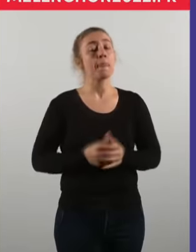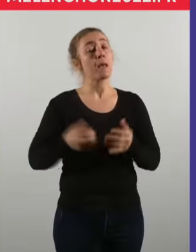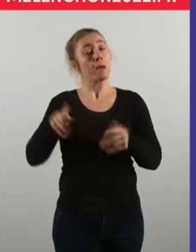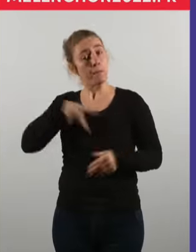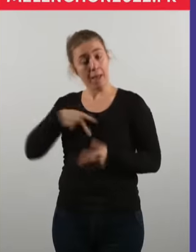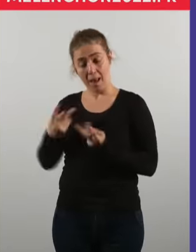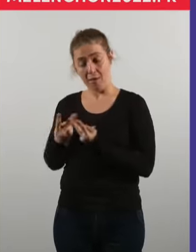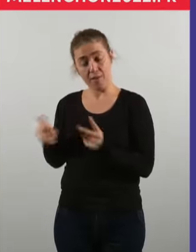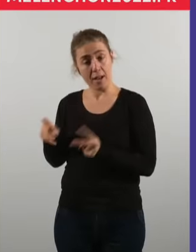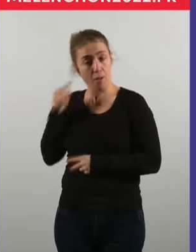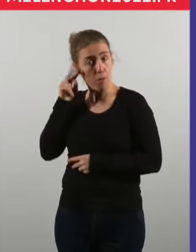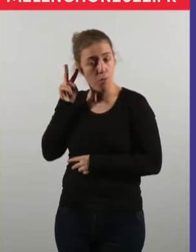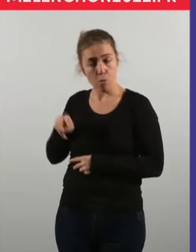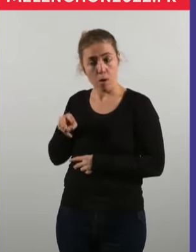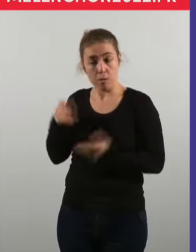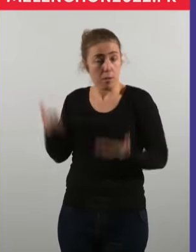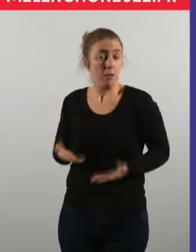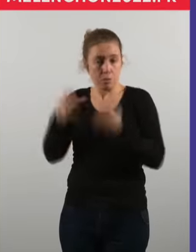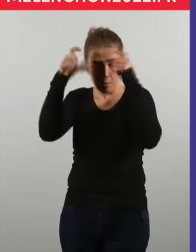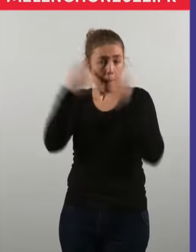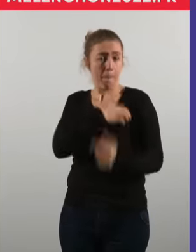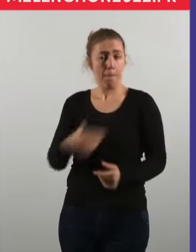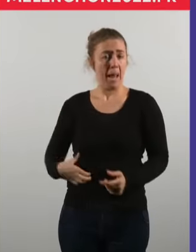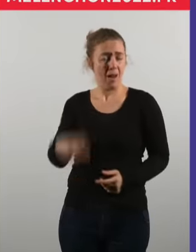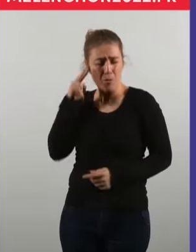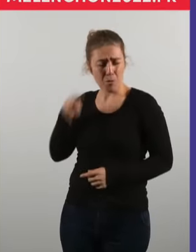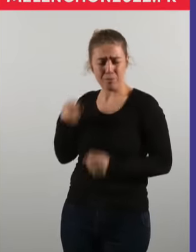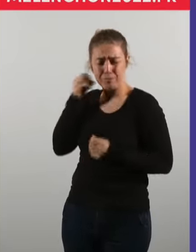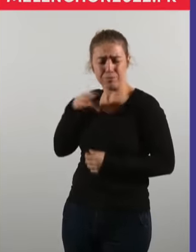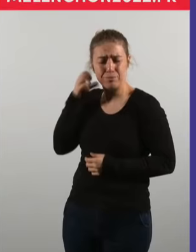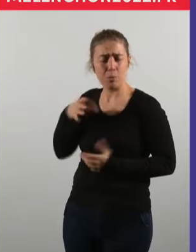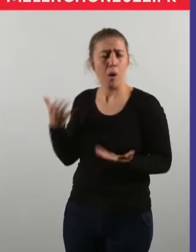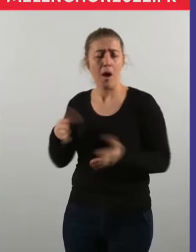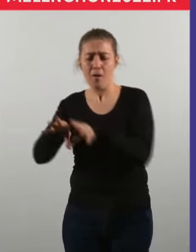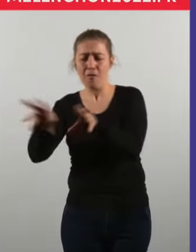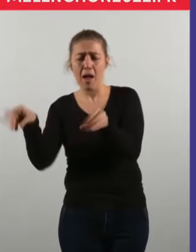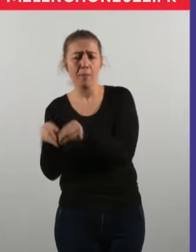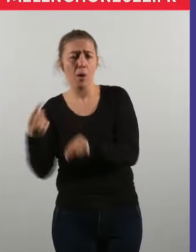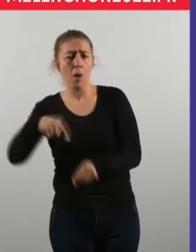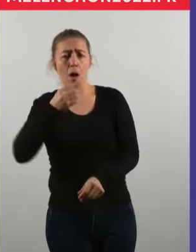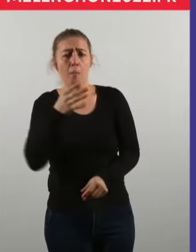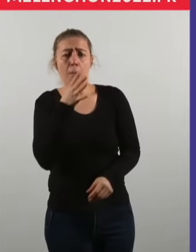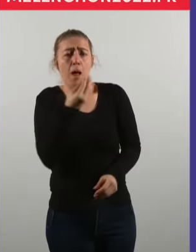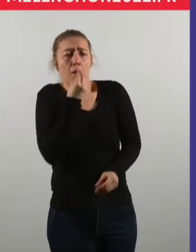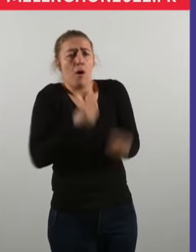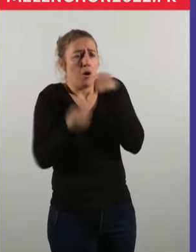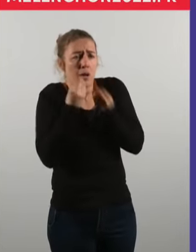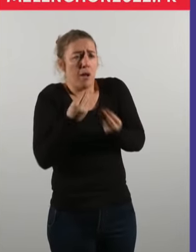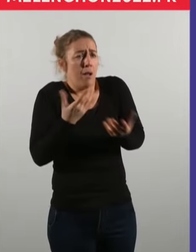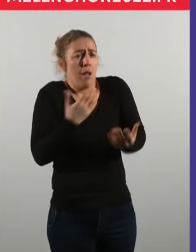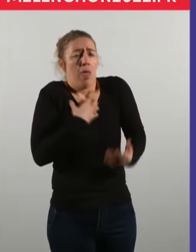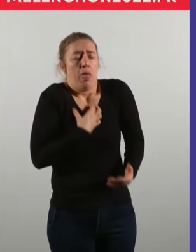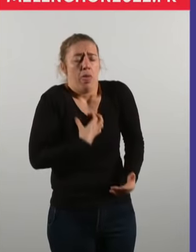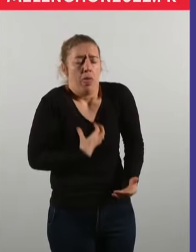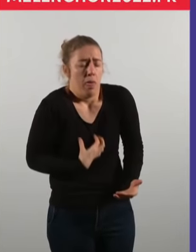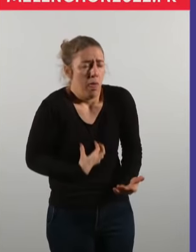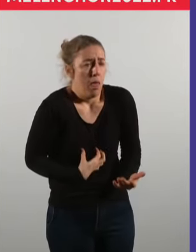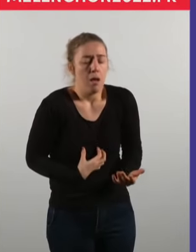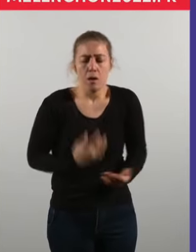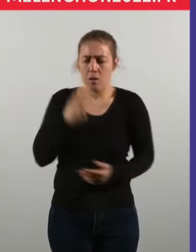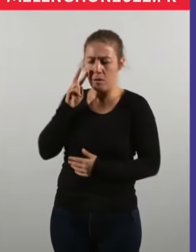je suis confronté au quotidien comme maire à la détresse des familles qui ne mangent même plus à leur faim, Et ce spectacle m'est